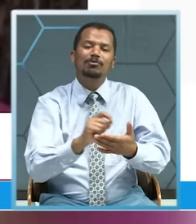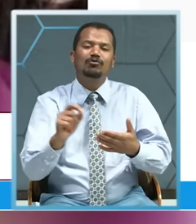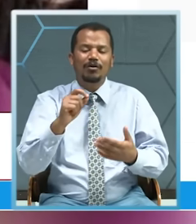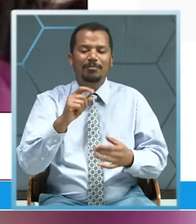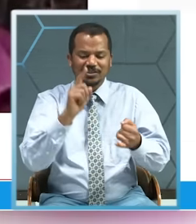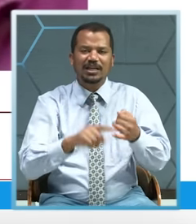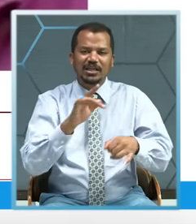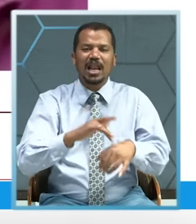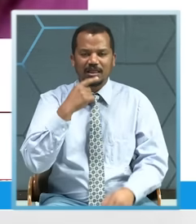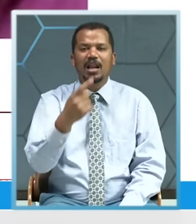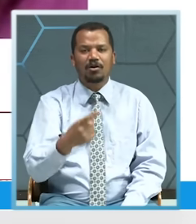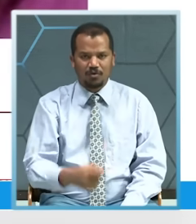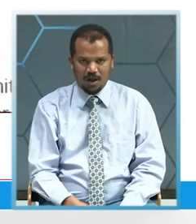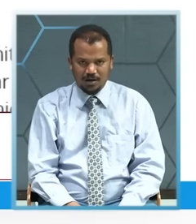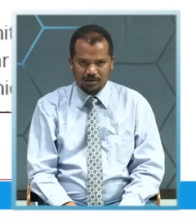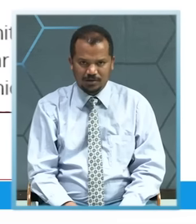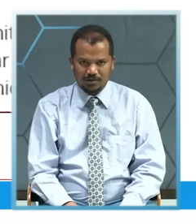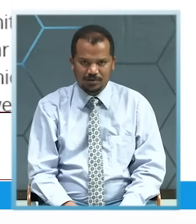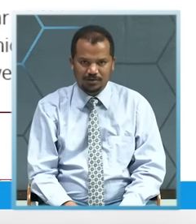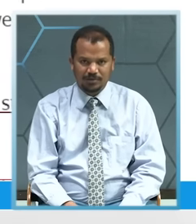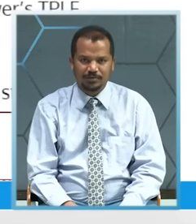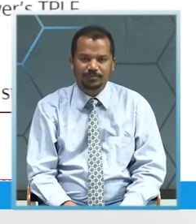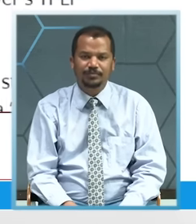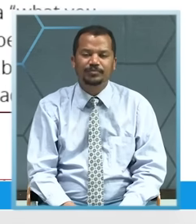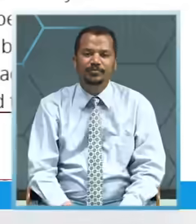ቦራጉ በጽሑፋቸው ማሳረጊያ ጠቁመዋል።